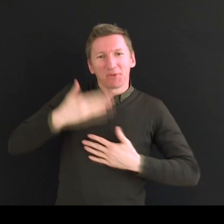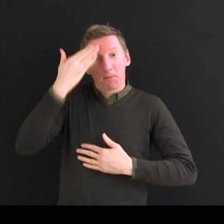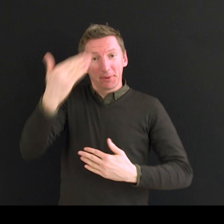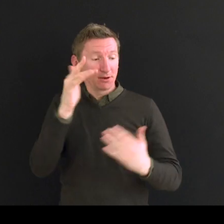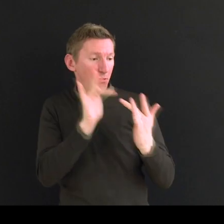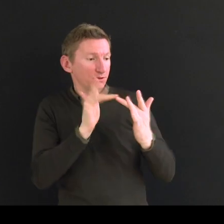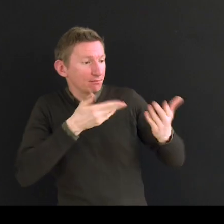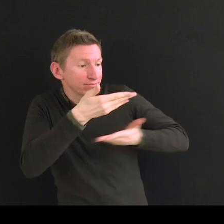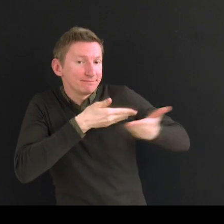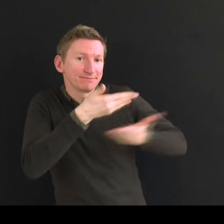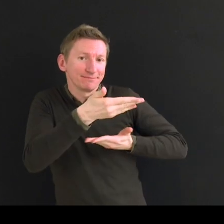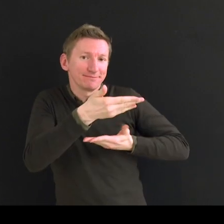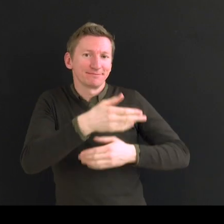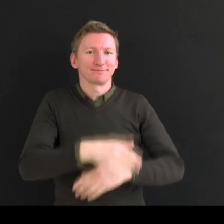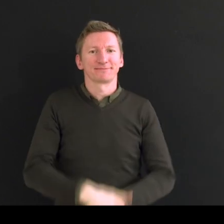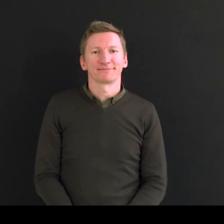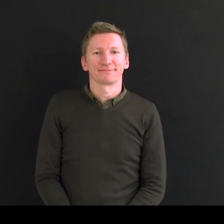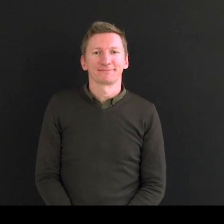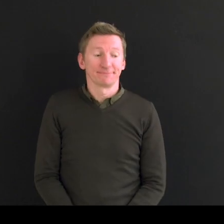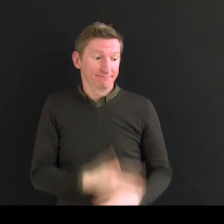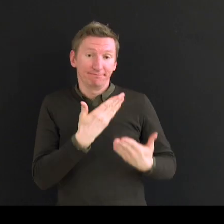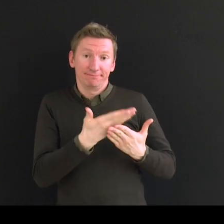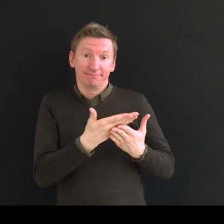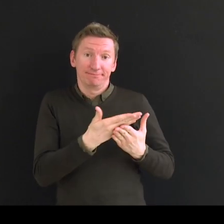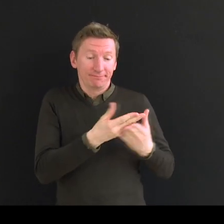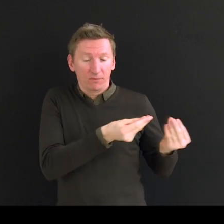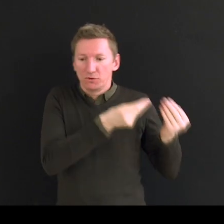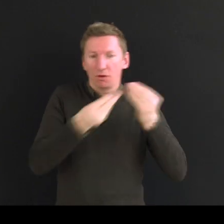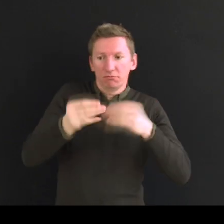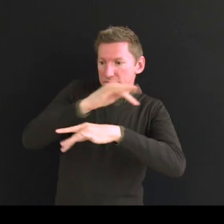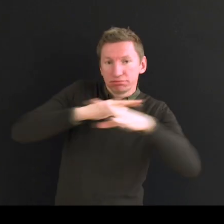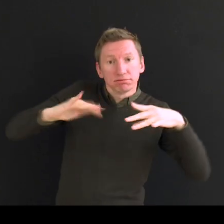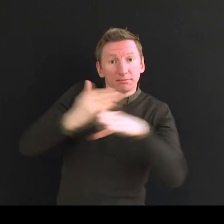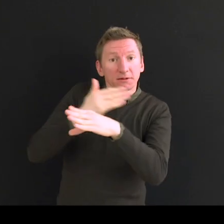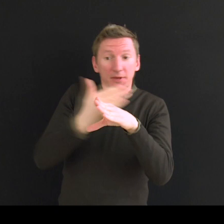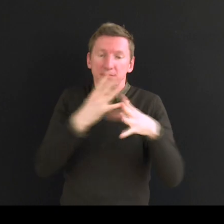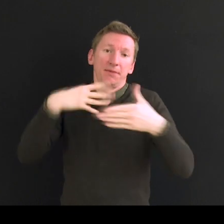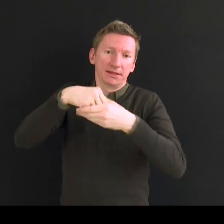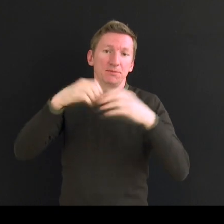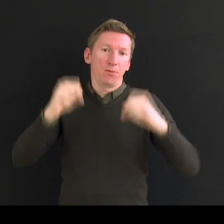contact avec elles. C'est ce qui leur permet de participer à ce qui se passe.